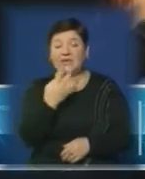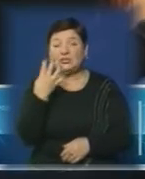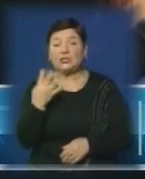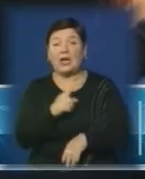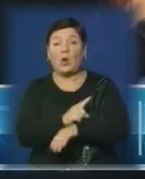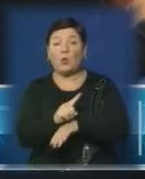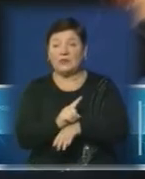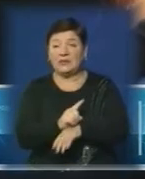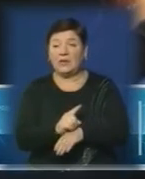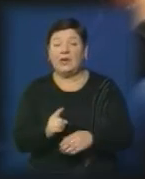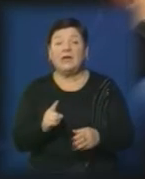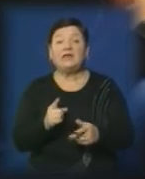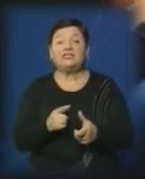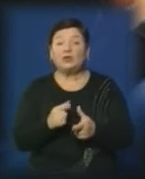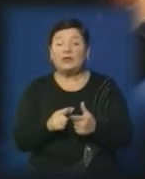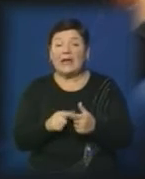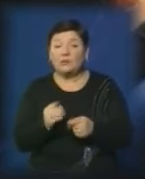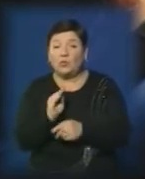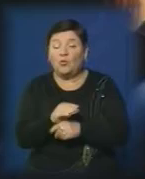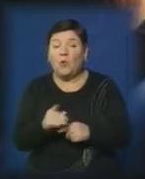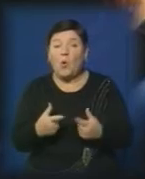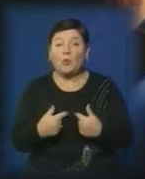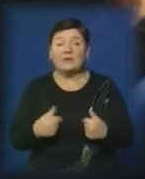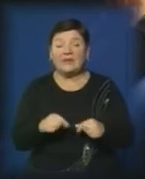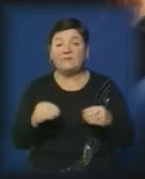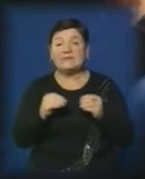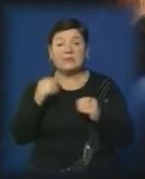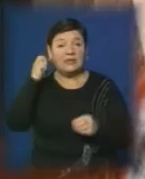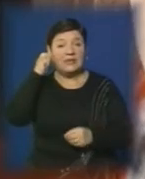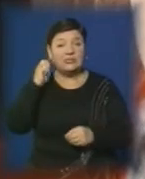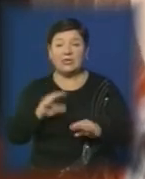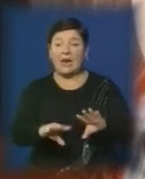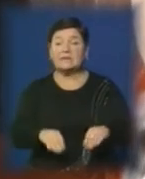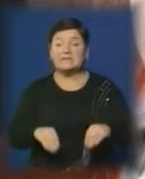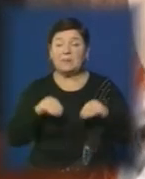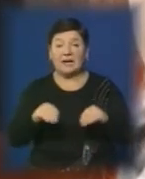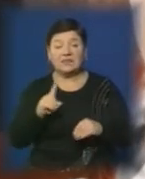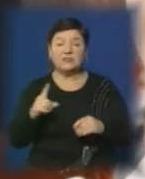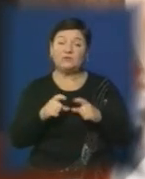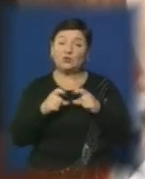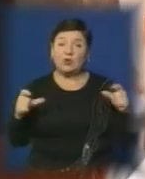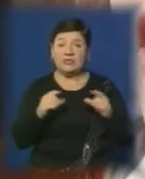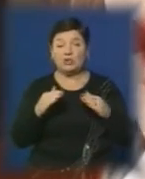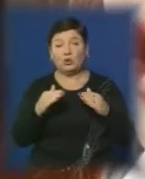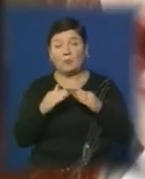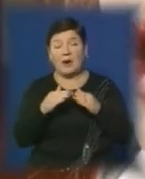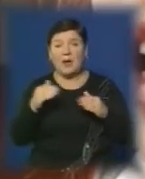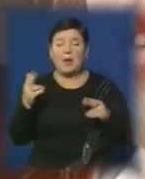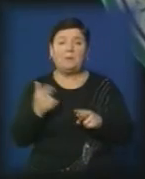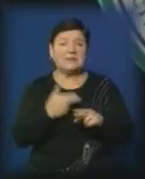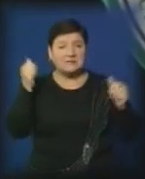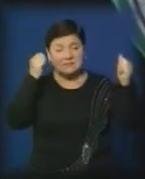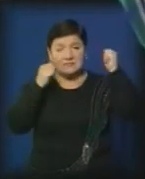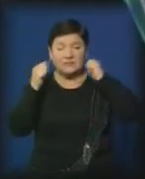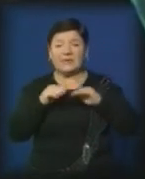часа, а в додачу несколько гуртков. Большинство часу 10-летняя Софійка проводит за партою, чи то в школе, чи вдома. Безтурботне